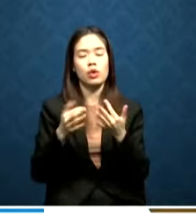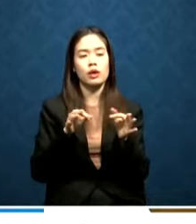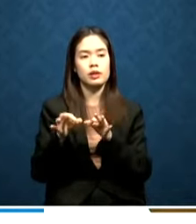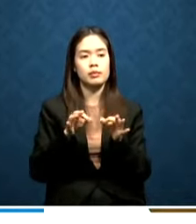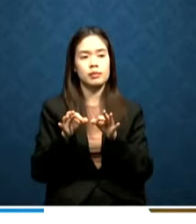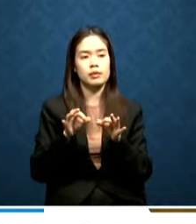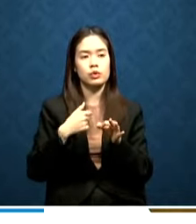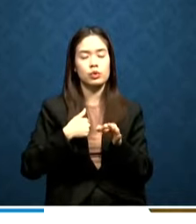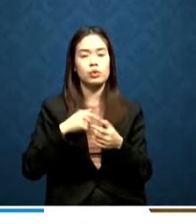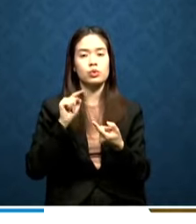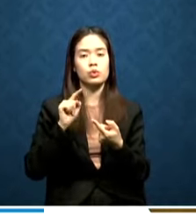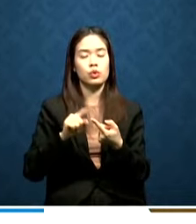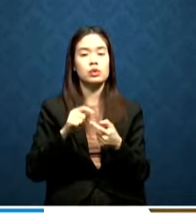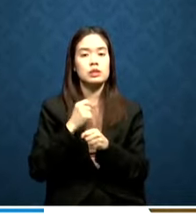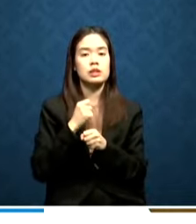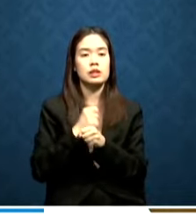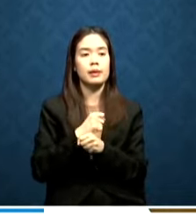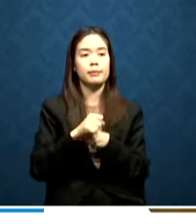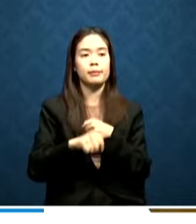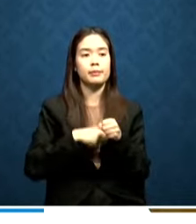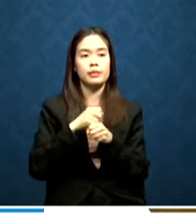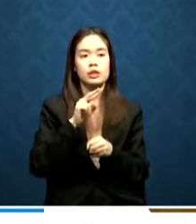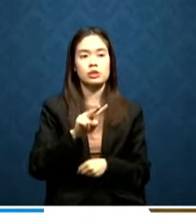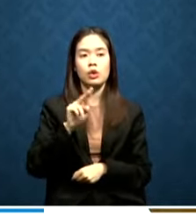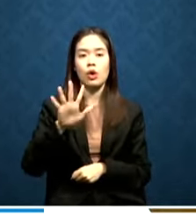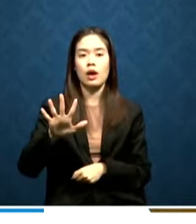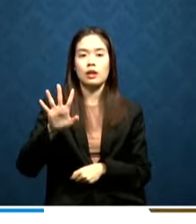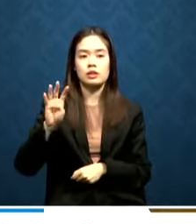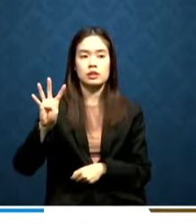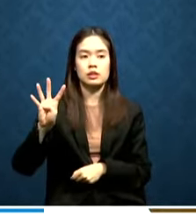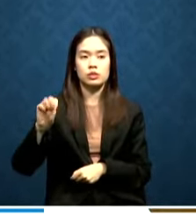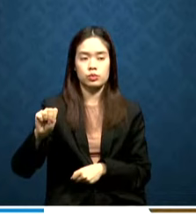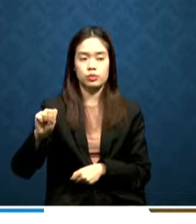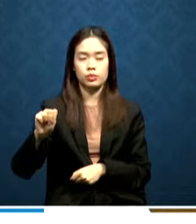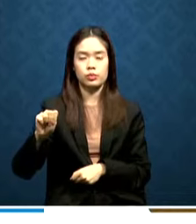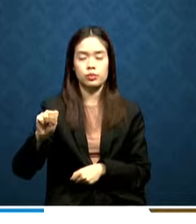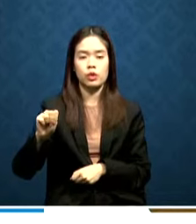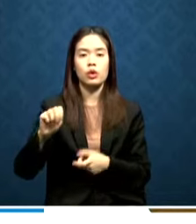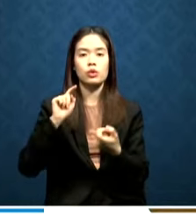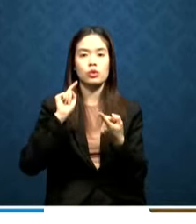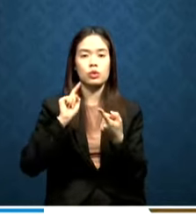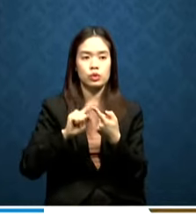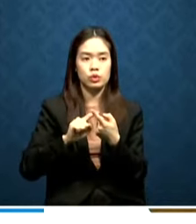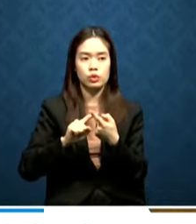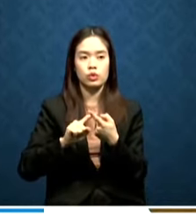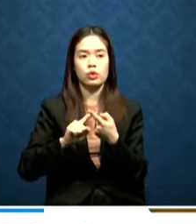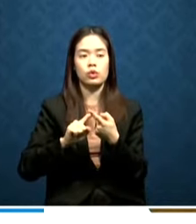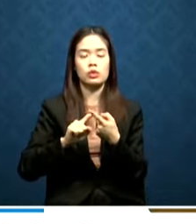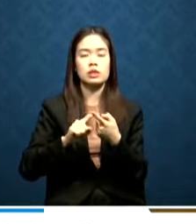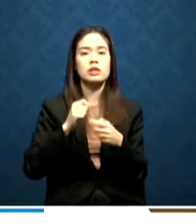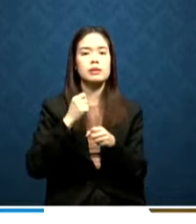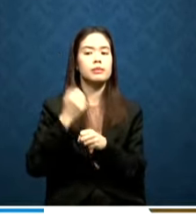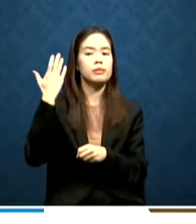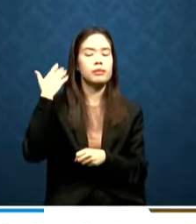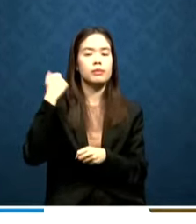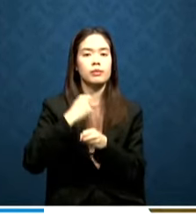านบรรหารศิลปะอาชาตอนที่ทำรัฐธรรมนูญปี40เนี่ยของท่านไม่มีสักมาตรานึงเลยแล้วแต่สสรทั้งหมดซึ่งมันก็เลยง่